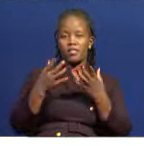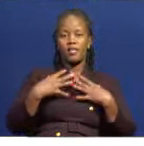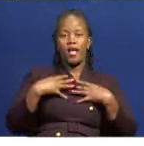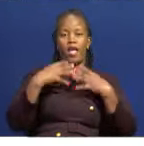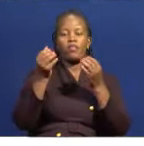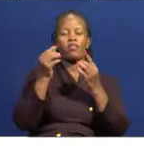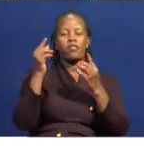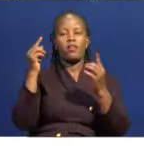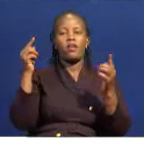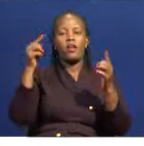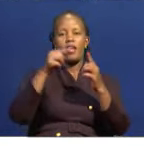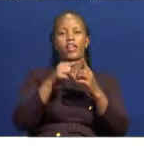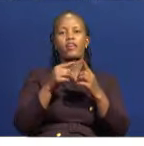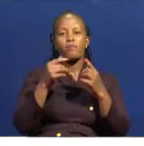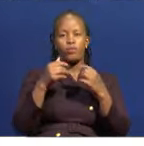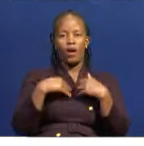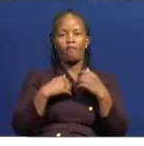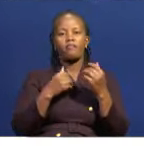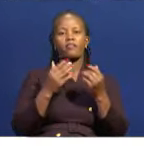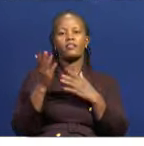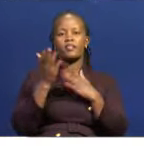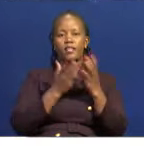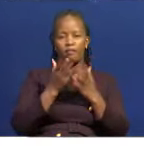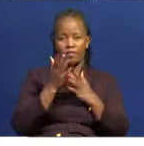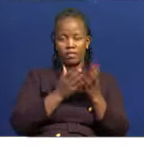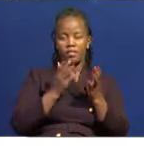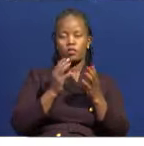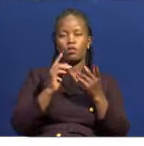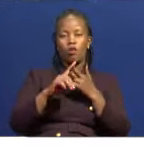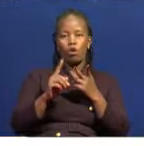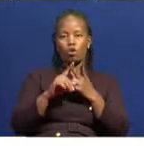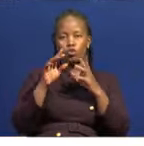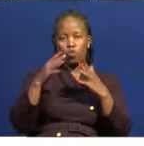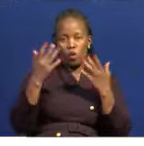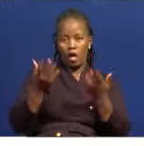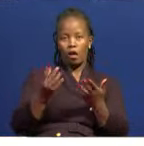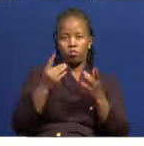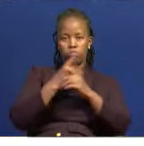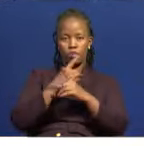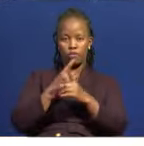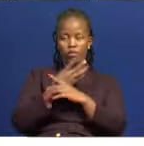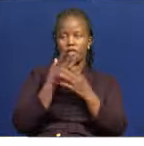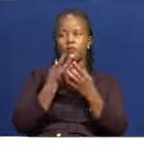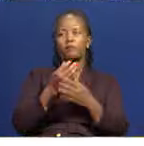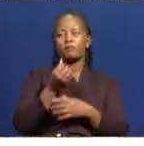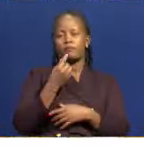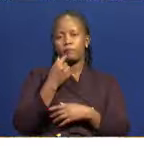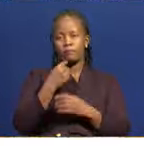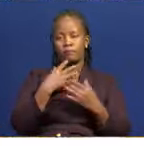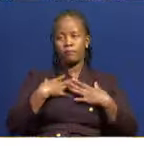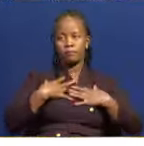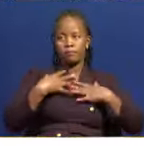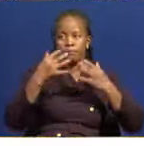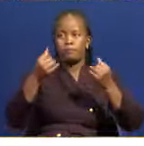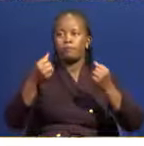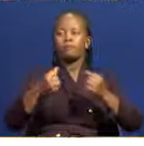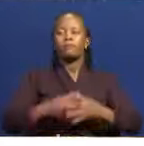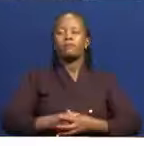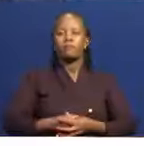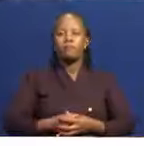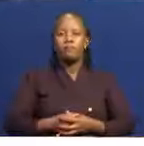unalenga kuboresha utoaji wa huduma za afya na kudhibiti ipasavyo usimamizi wa bidhaa za afya. Thank you very